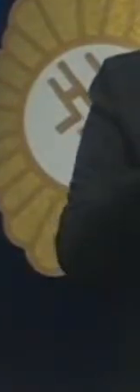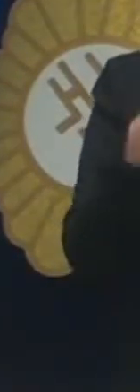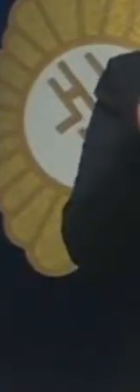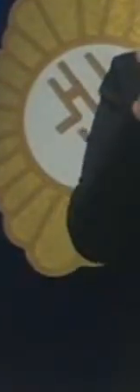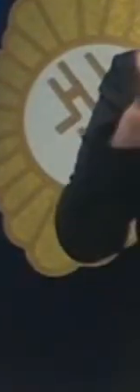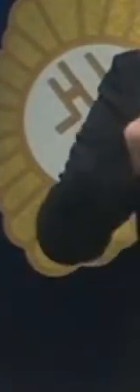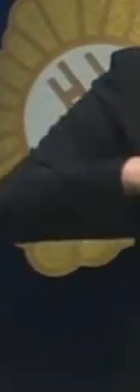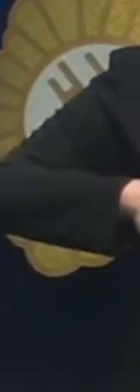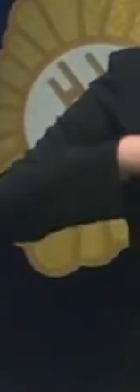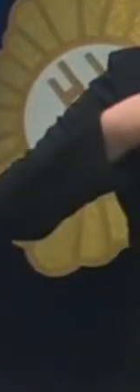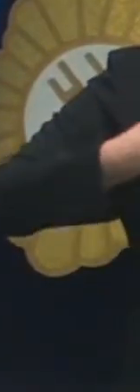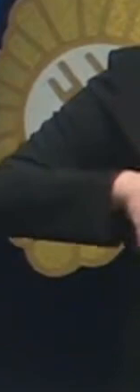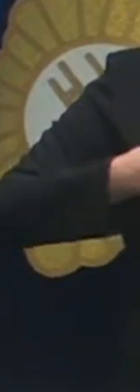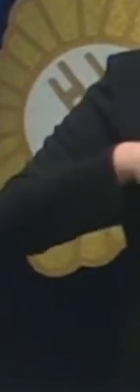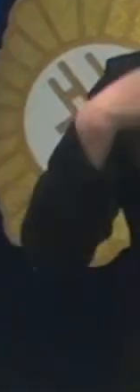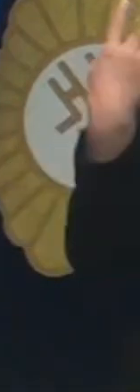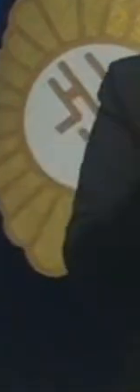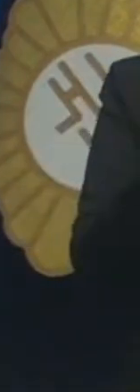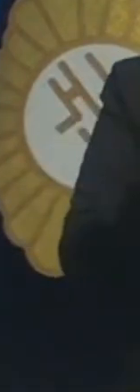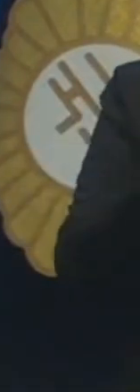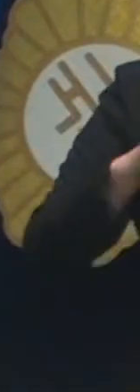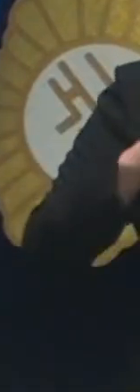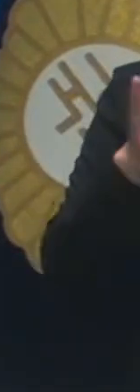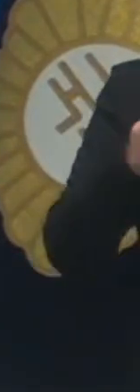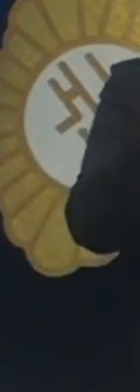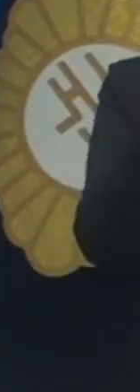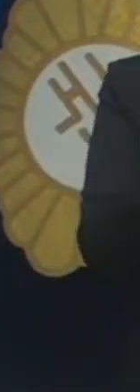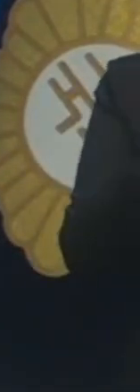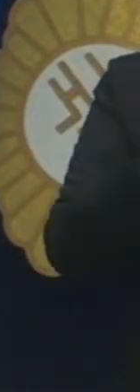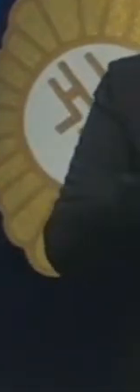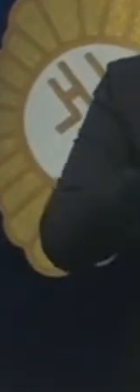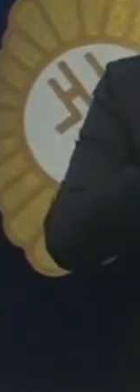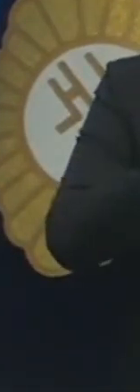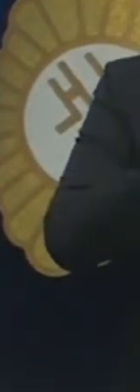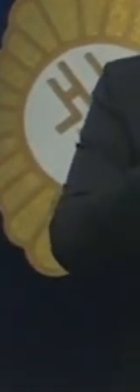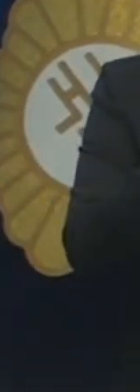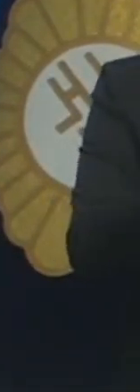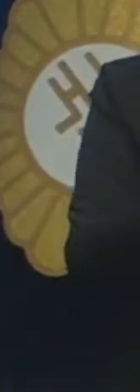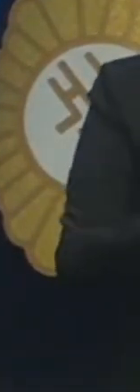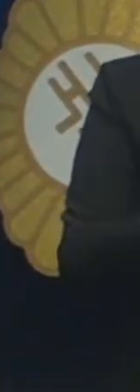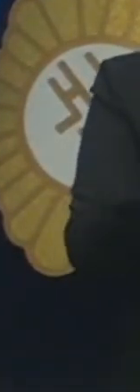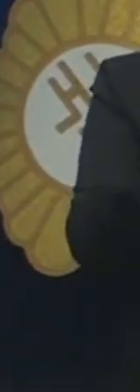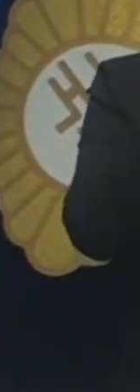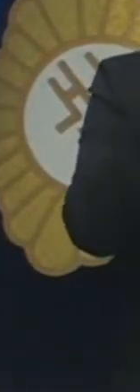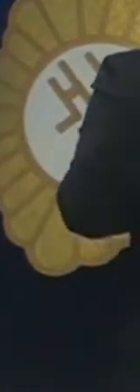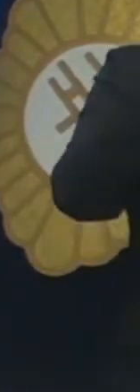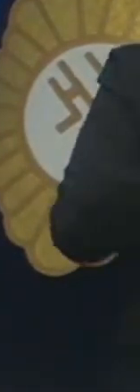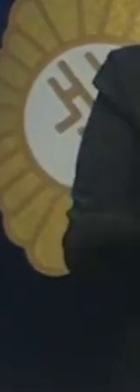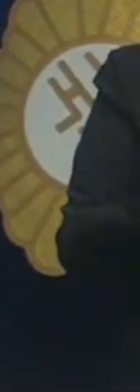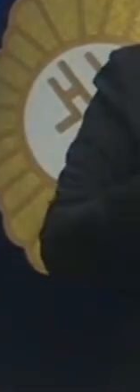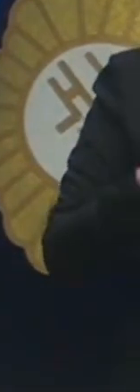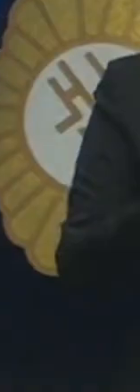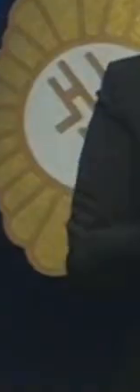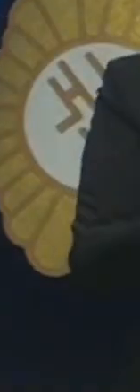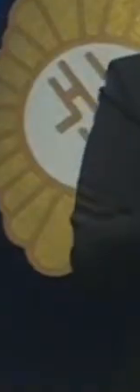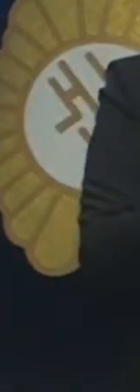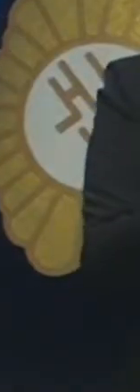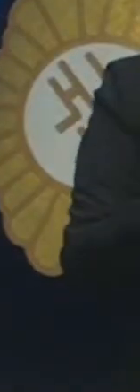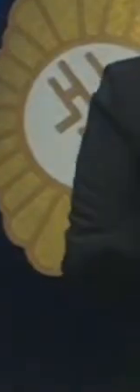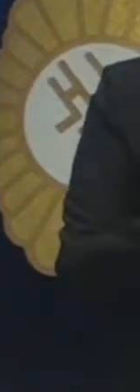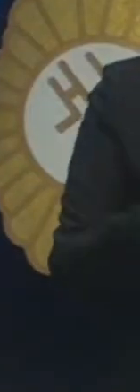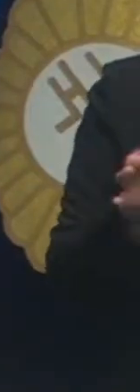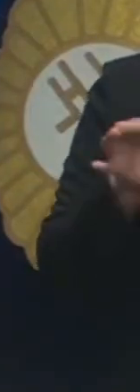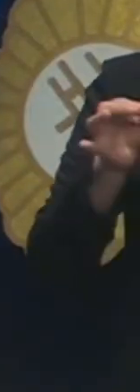아닌지 국민들 모두가 의심하고 있는 지경입니다. 대선 전 홈플러스 노동자와 전주 그리고